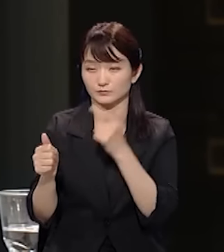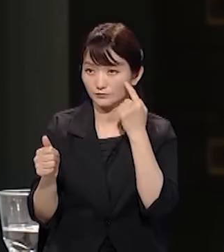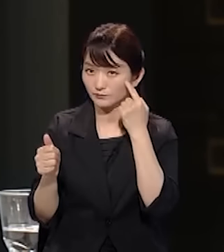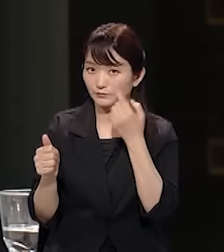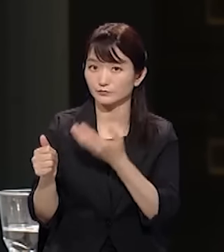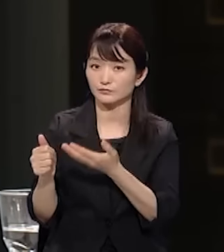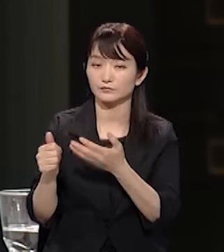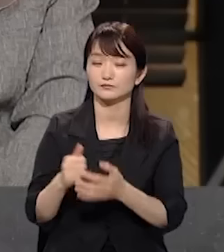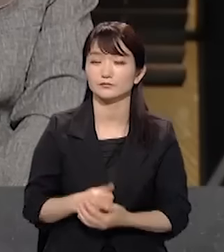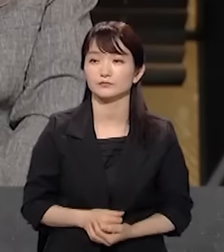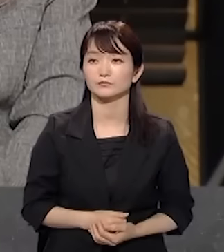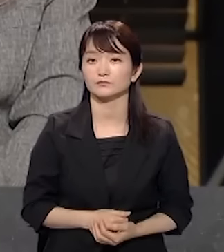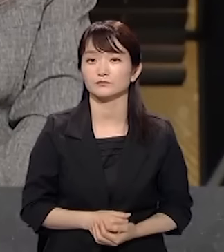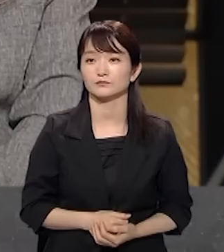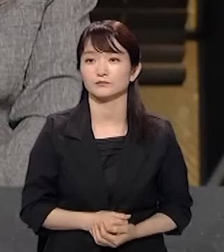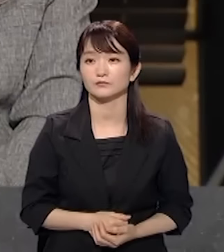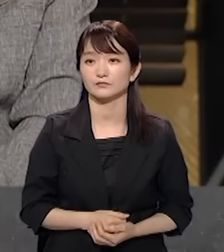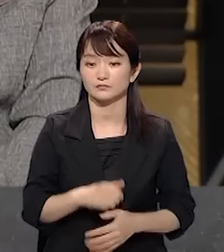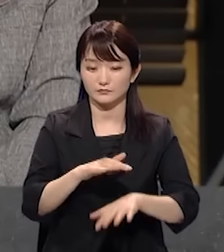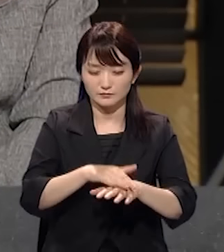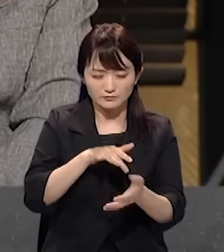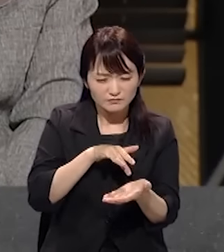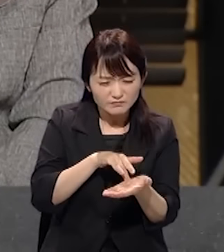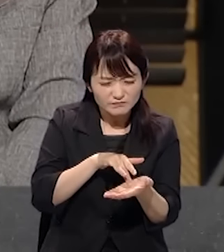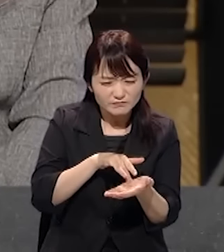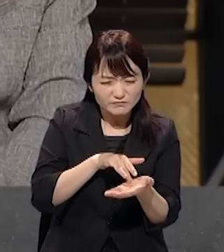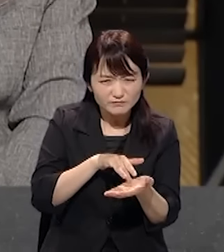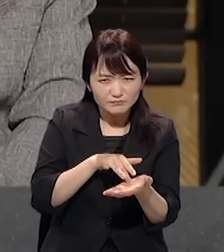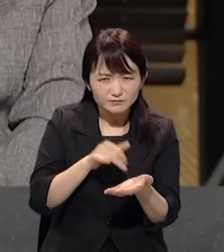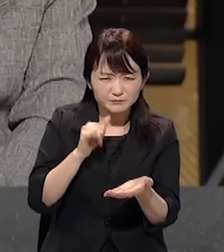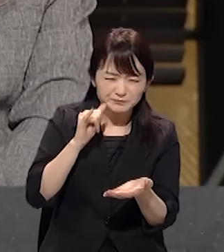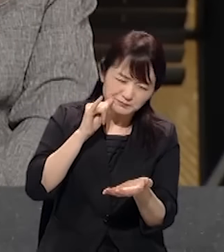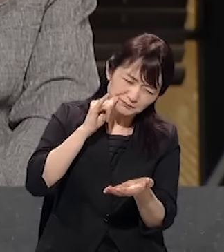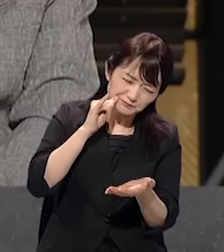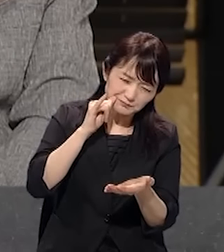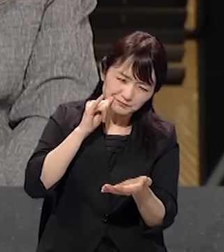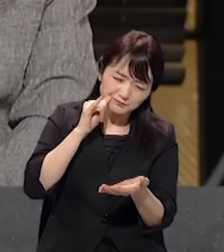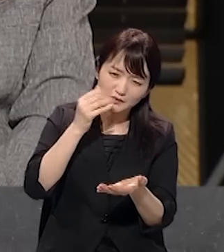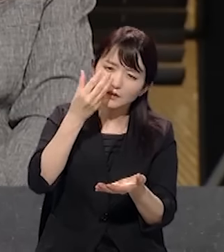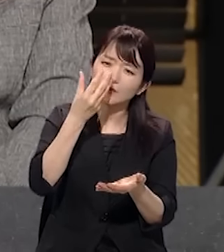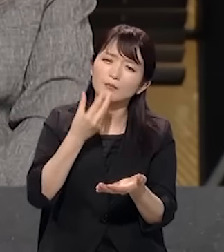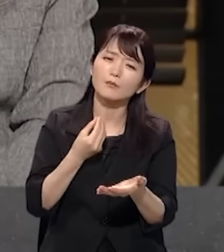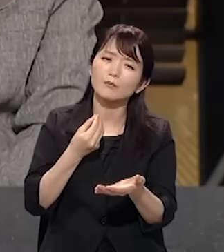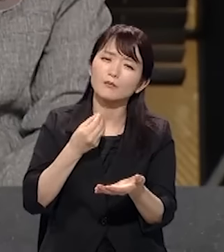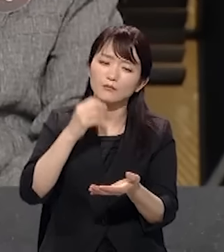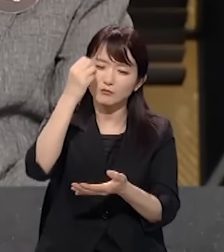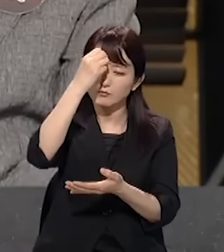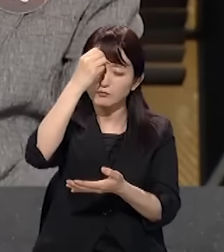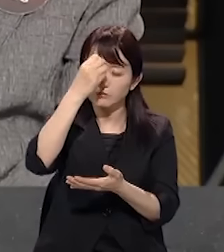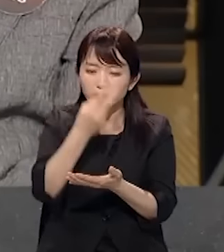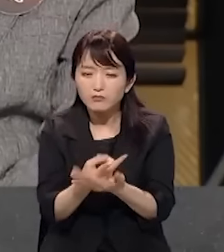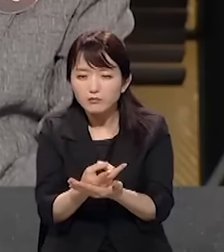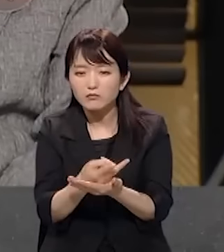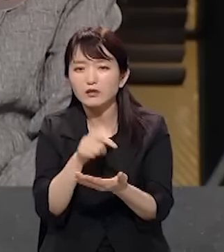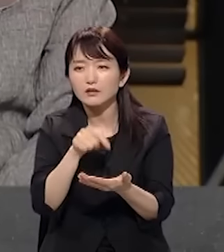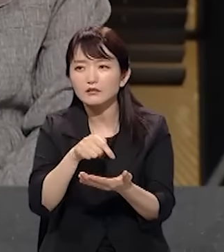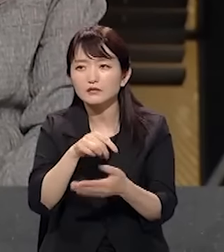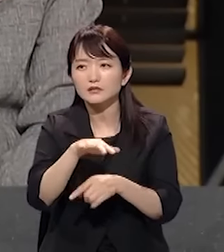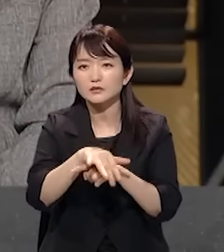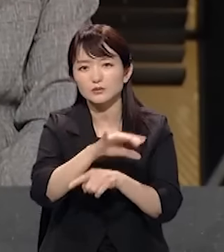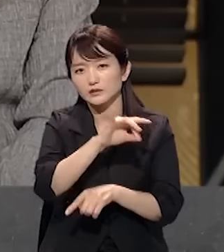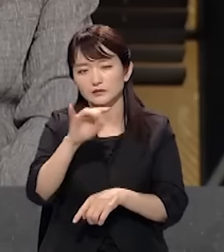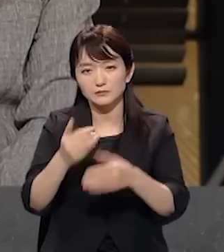어 농약 성분의 어떤 독극물 테러 이게 이런 시골에서 종종 있어